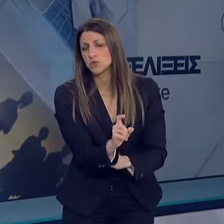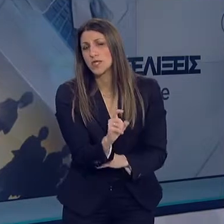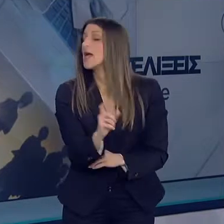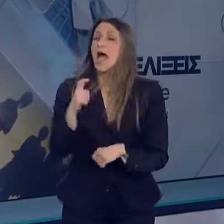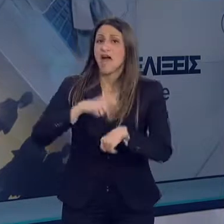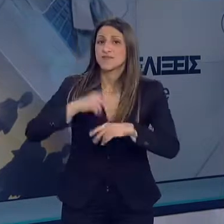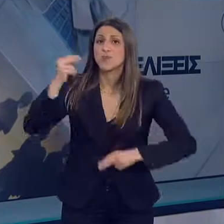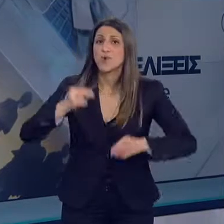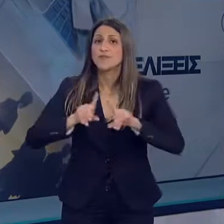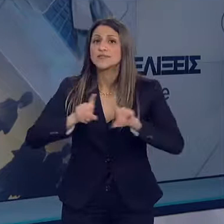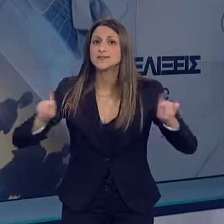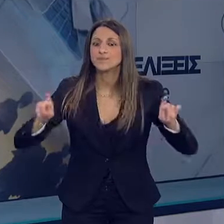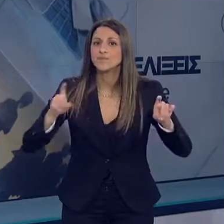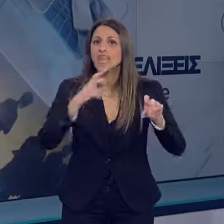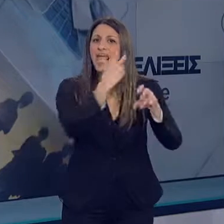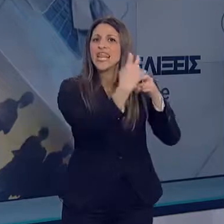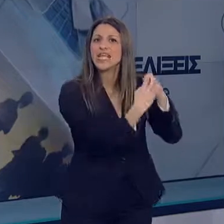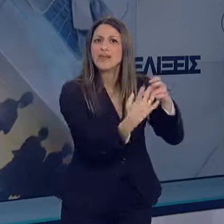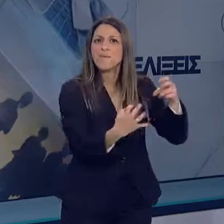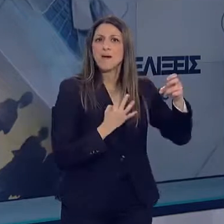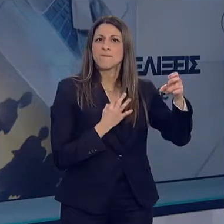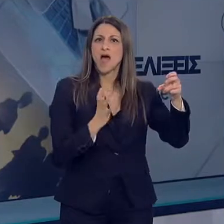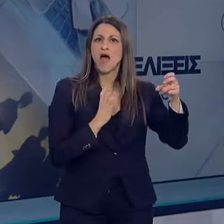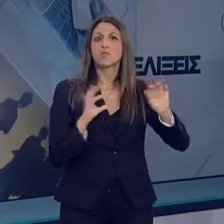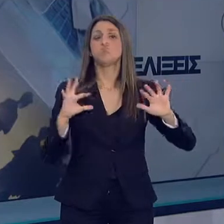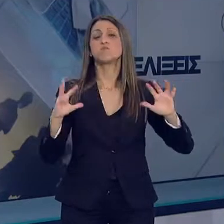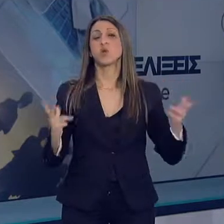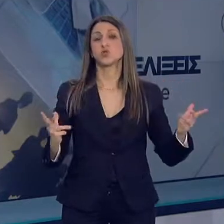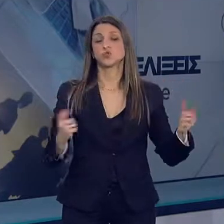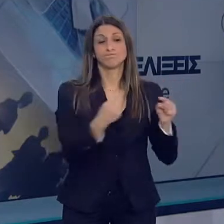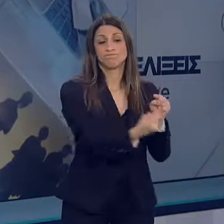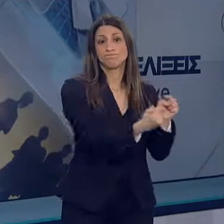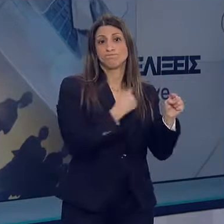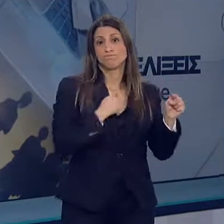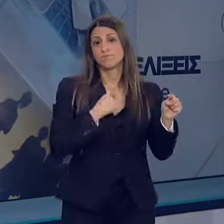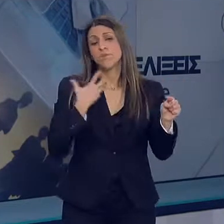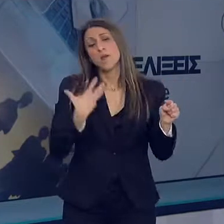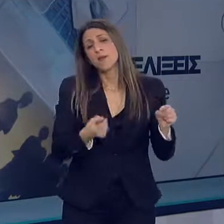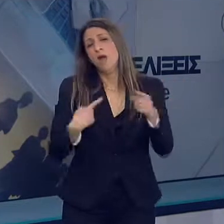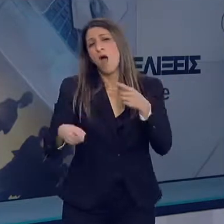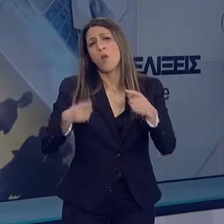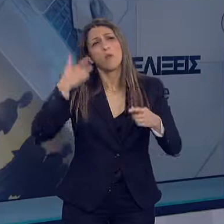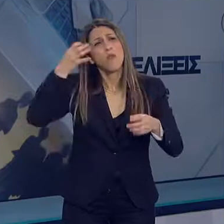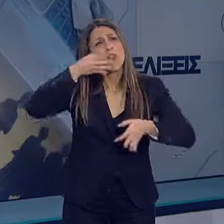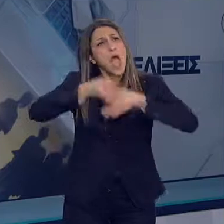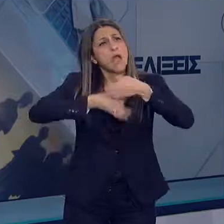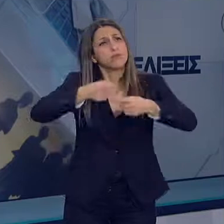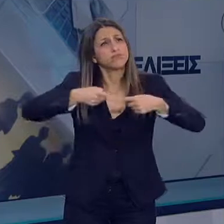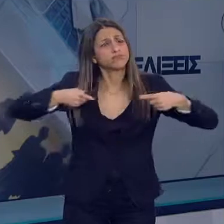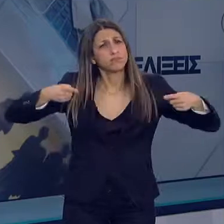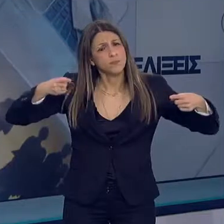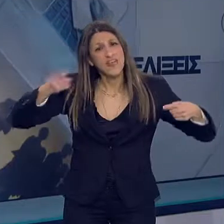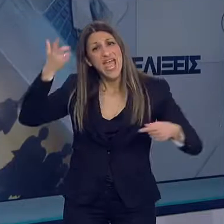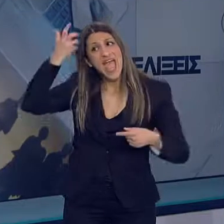και ερωτηματικό είναι πώς από τις νυχτερίδες πέρασε στον άνθρωπο. Υπάρχουν διάφορες θεωρίες γι' αυτό. Φαίνεται ότι μια από τις επικρατέστερες